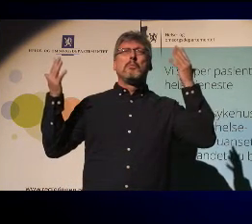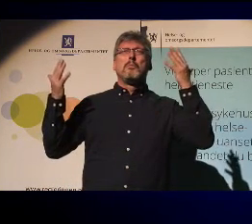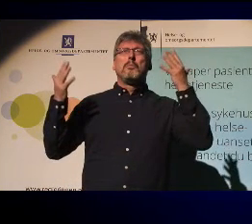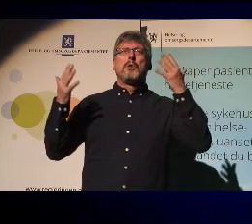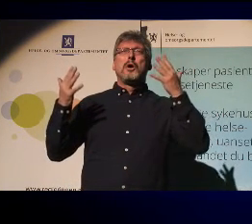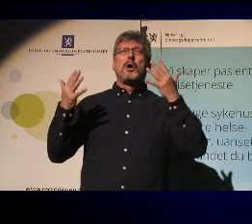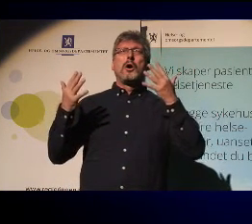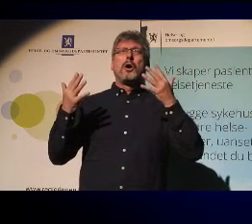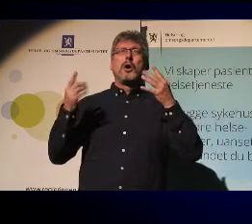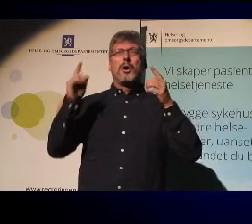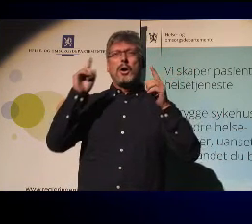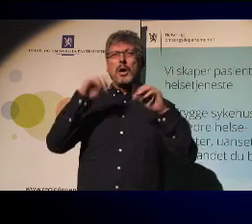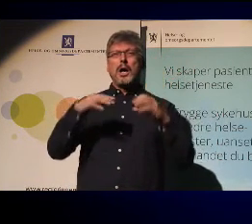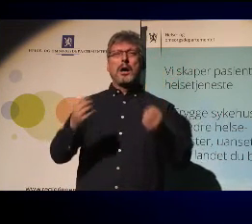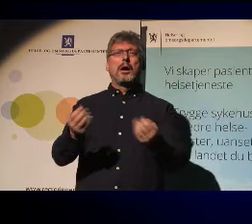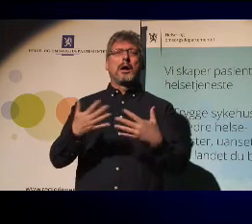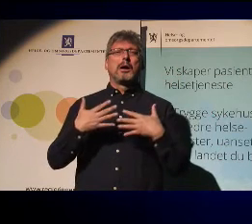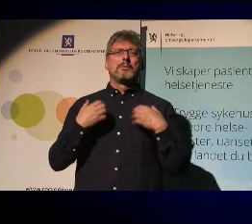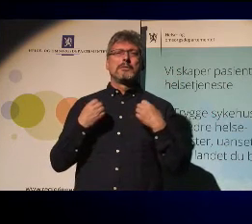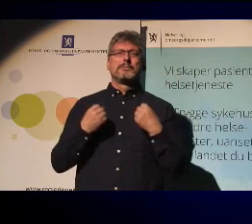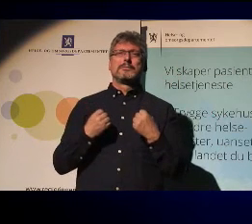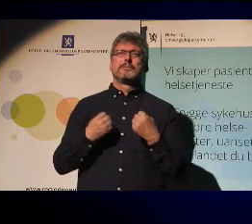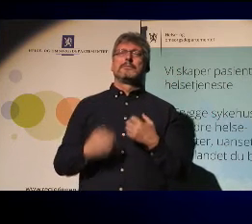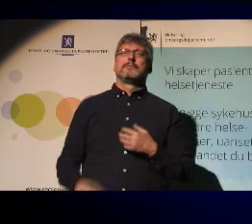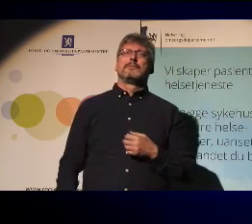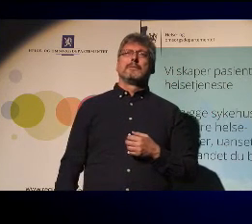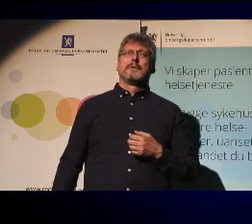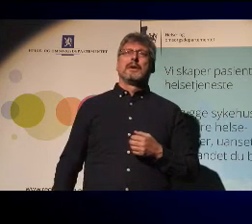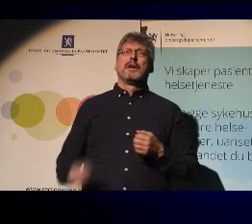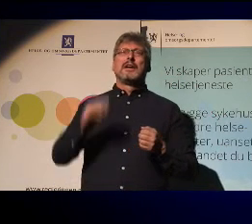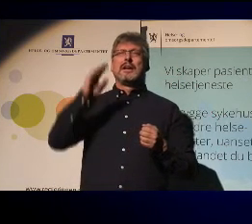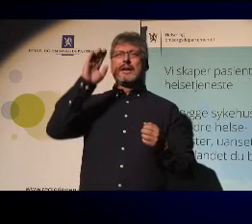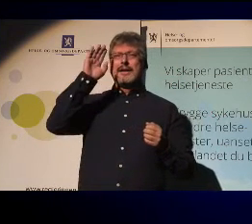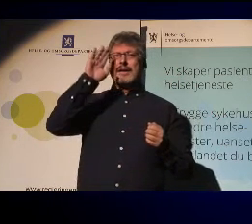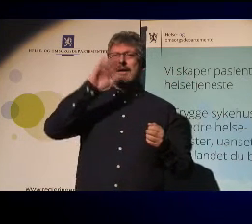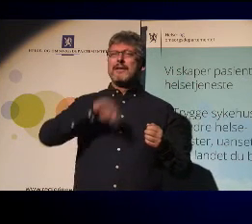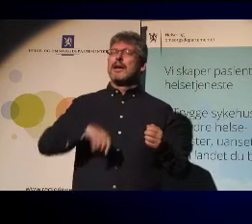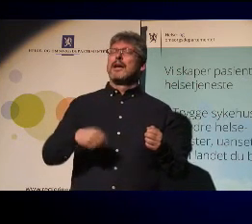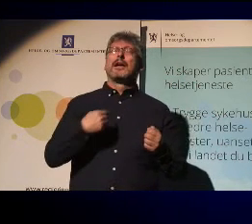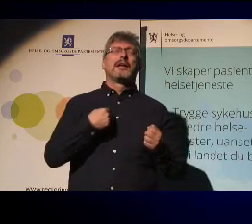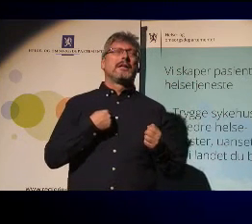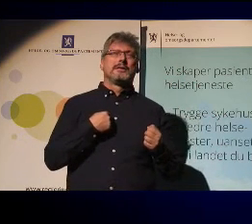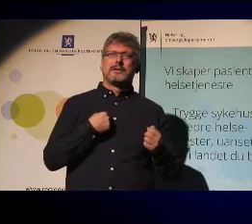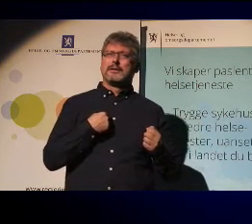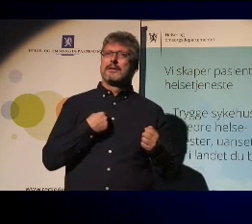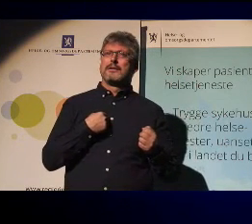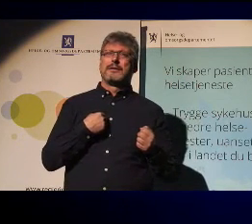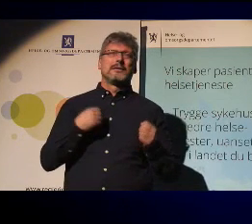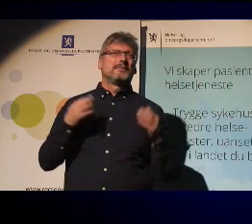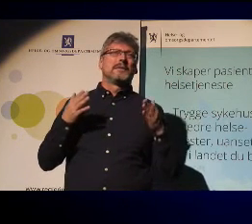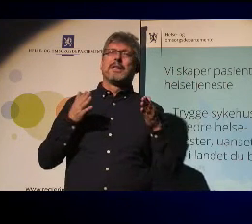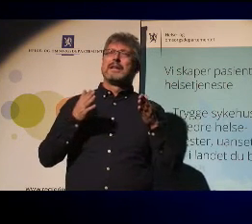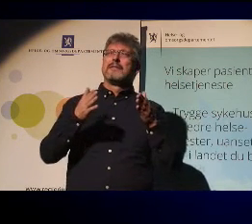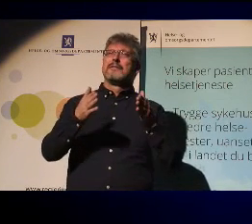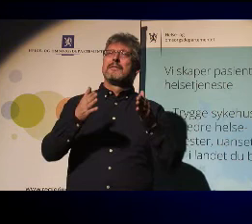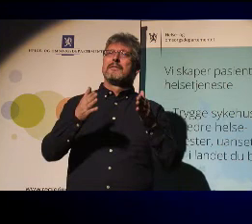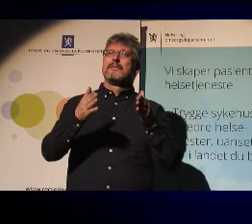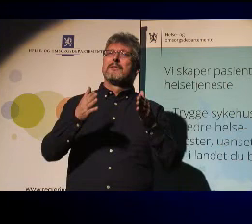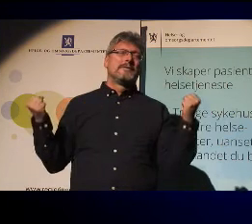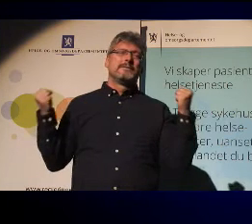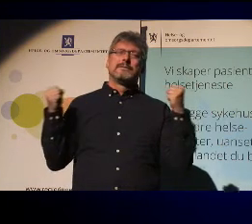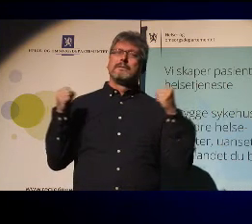mörka moln omgir mig. Jag vet min väg blir svår och